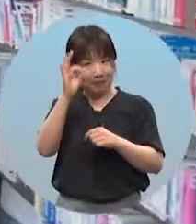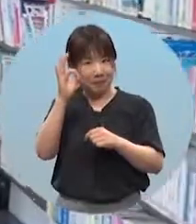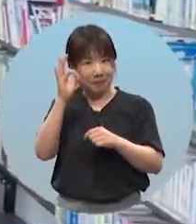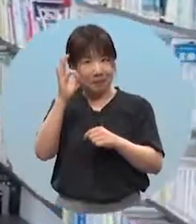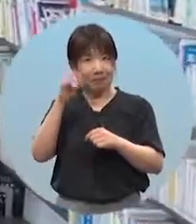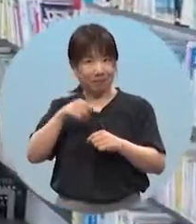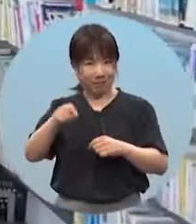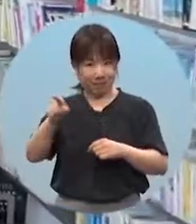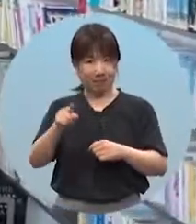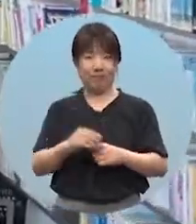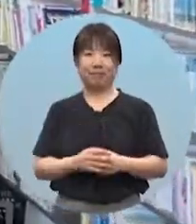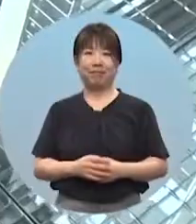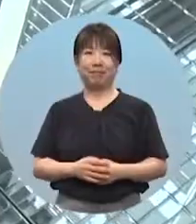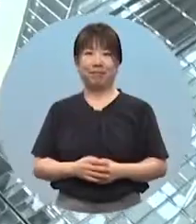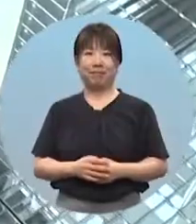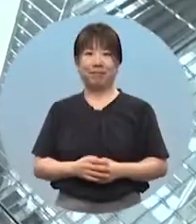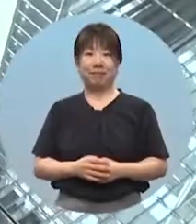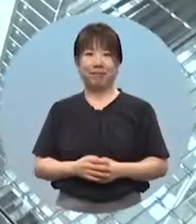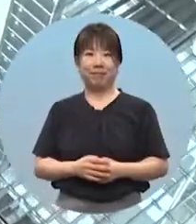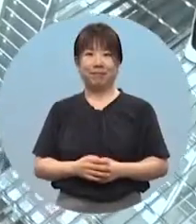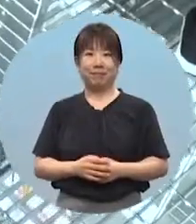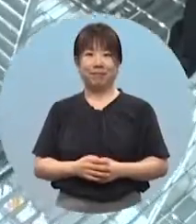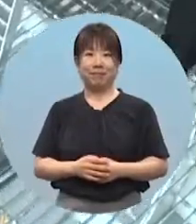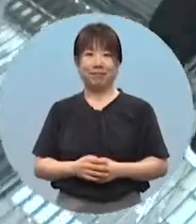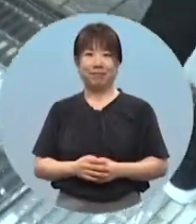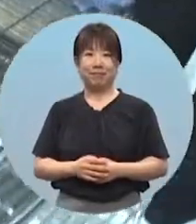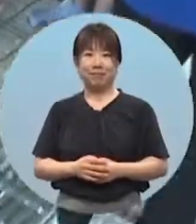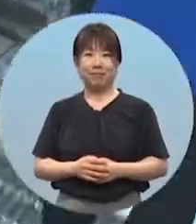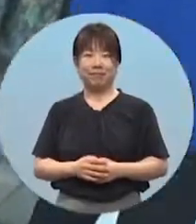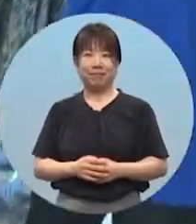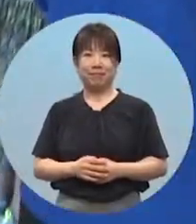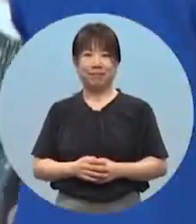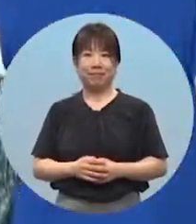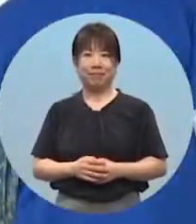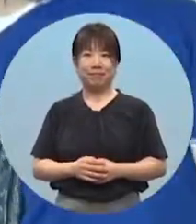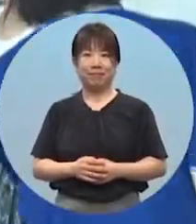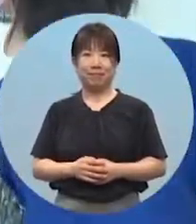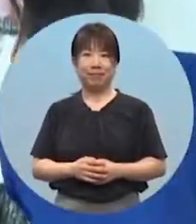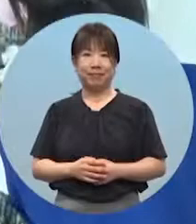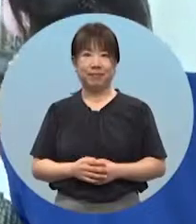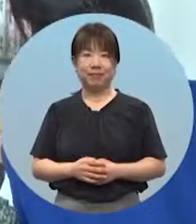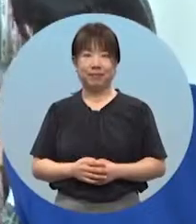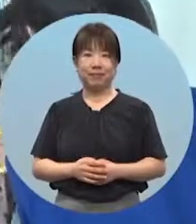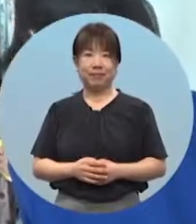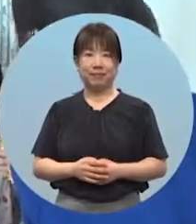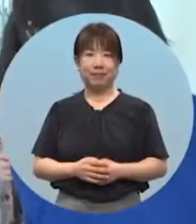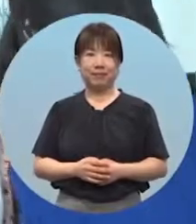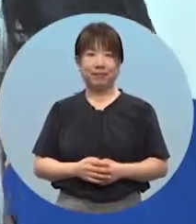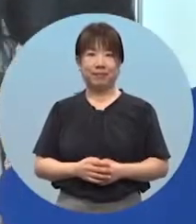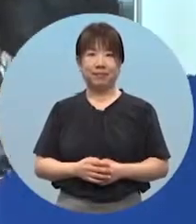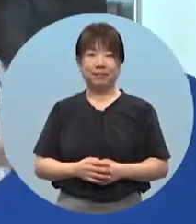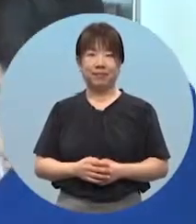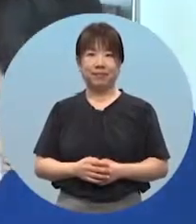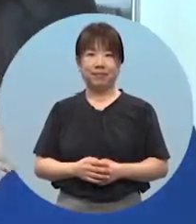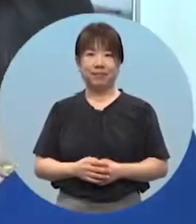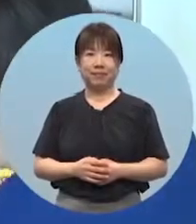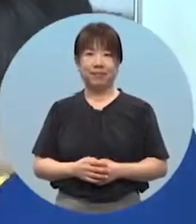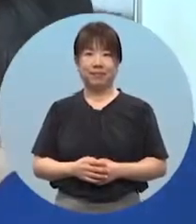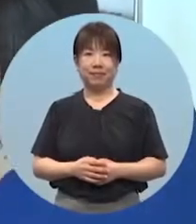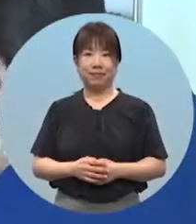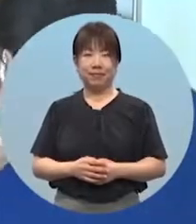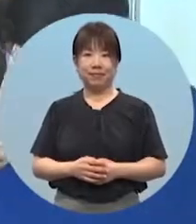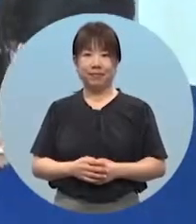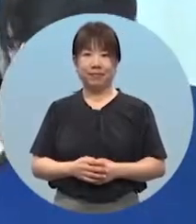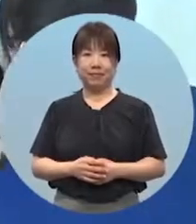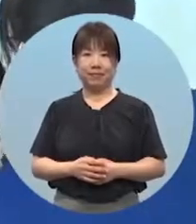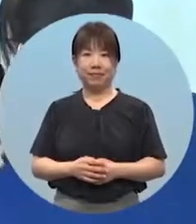こういう感じ。じゃあ上まで行ってみるよ。はい、どうぞ。怖い？怖い？大